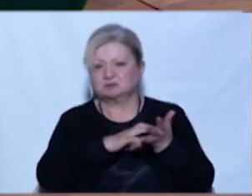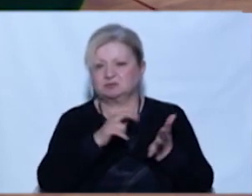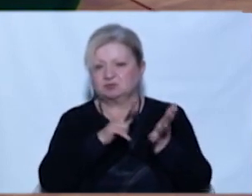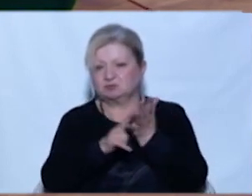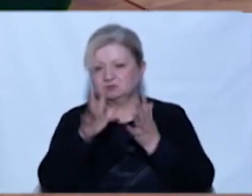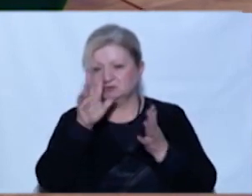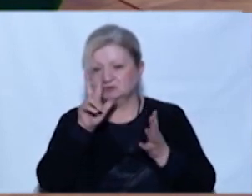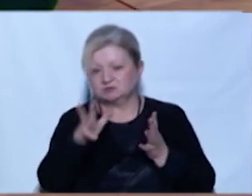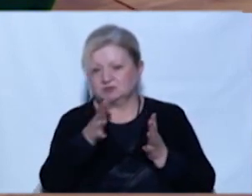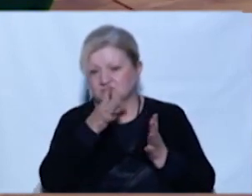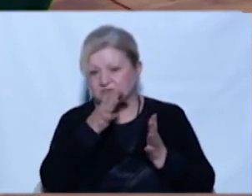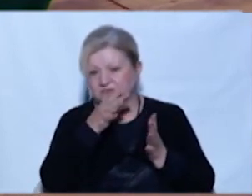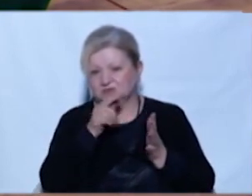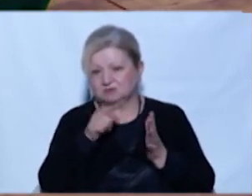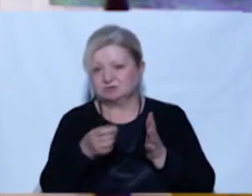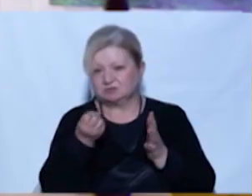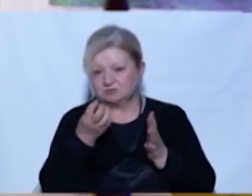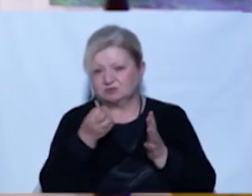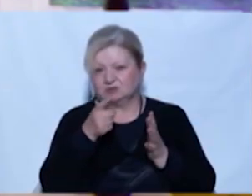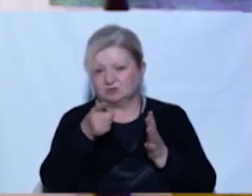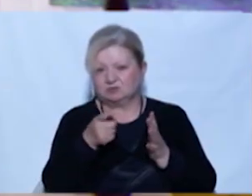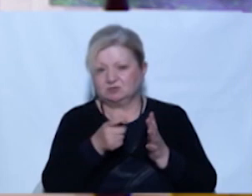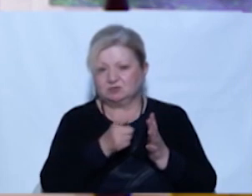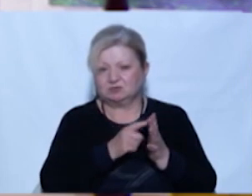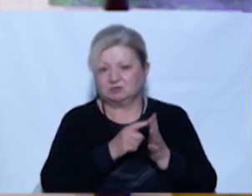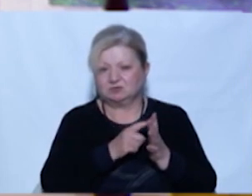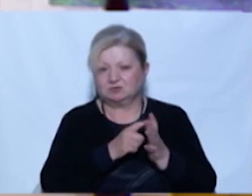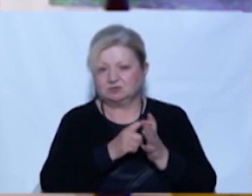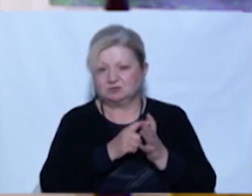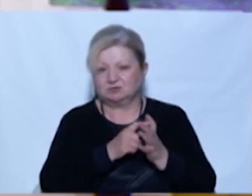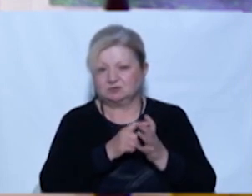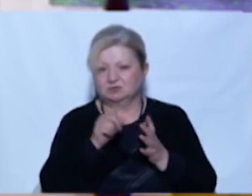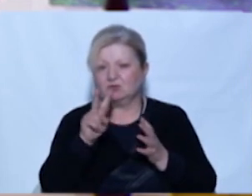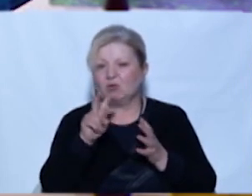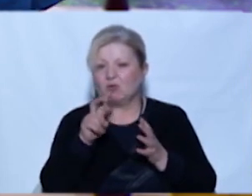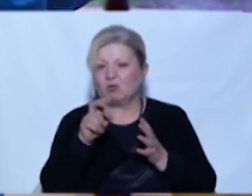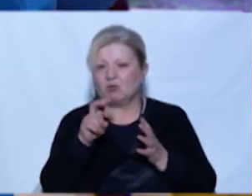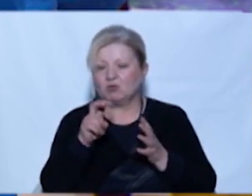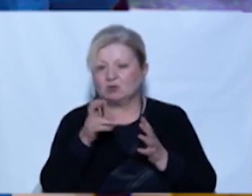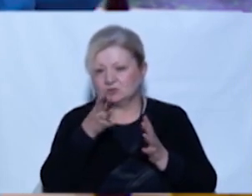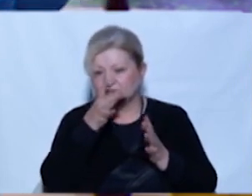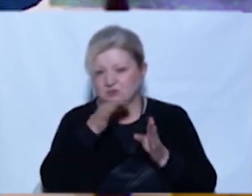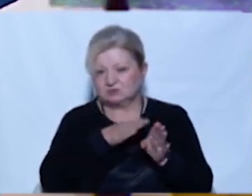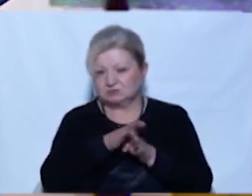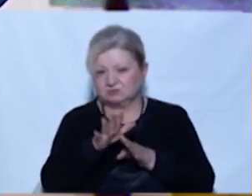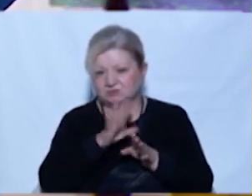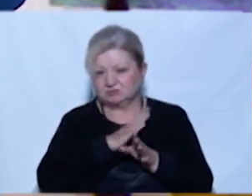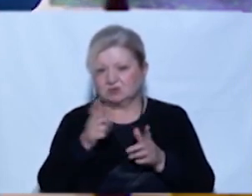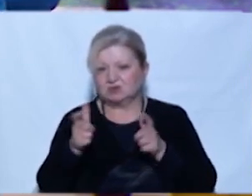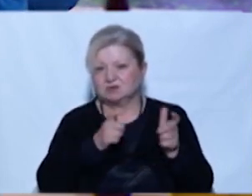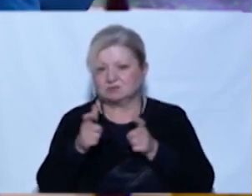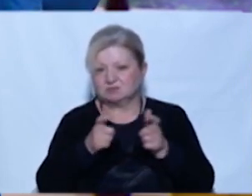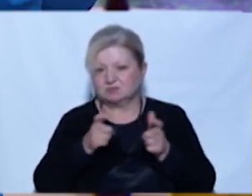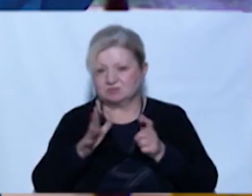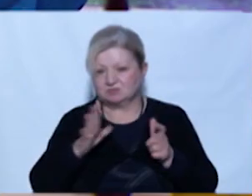1983 წელს ხვდებით, რომ 200 წლისთავის ზეიმისთვის ემზადებოდა საქართველო